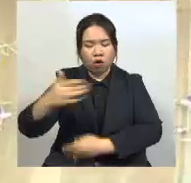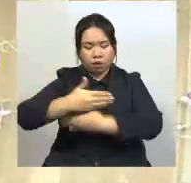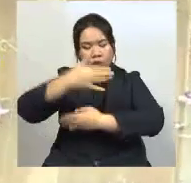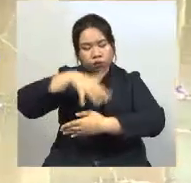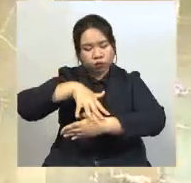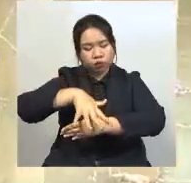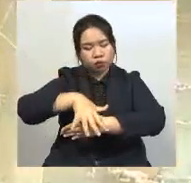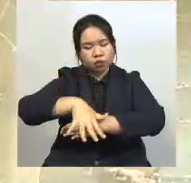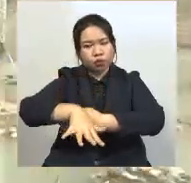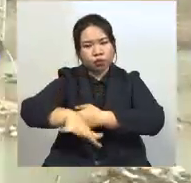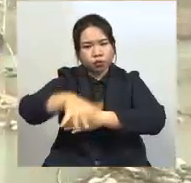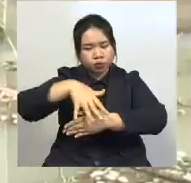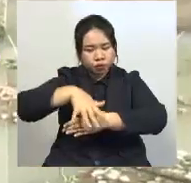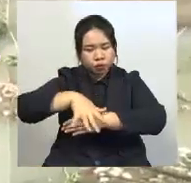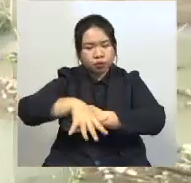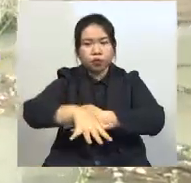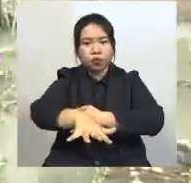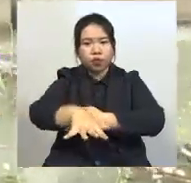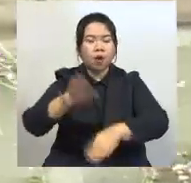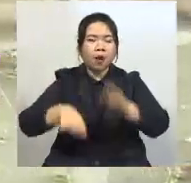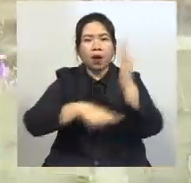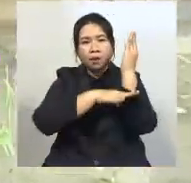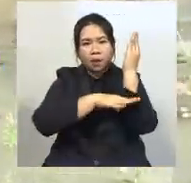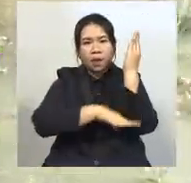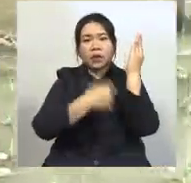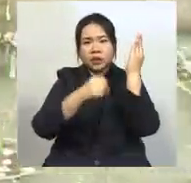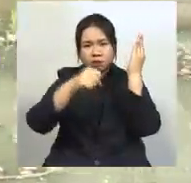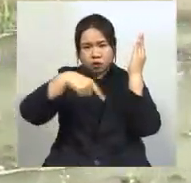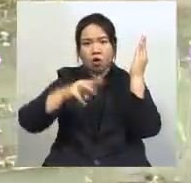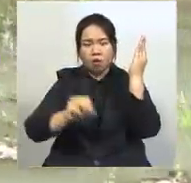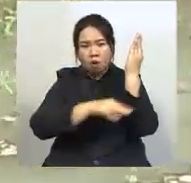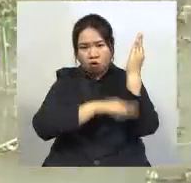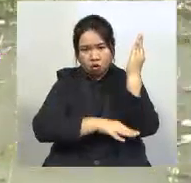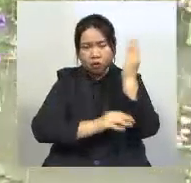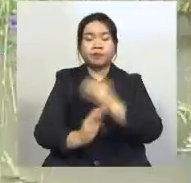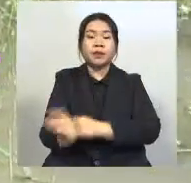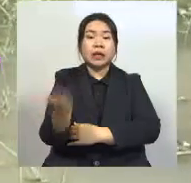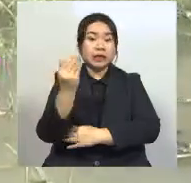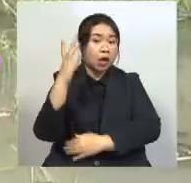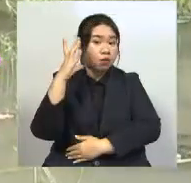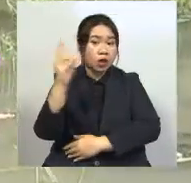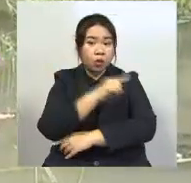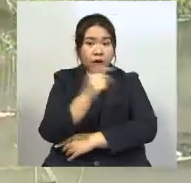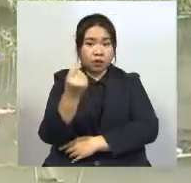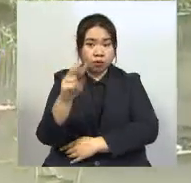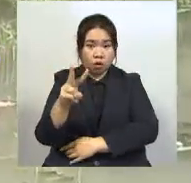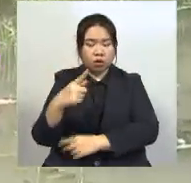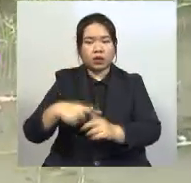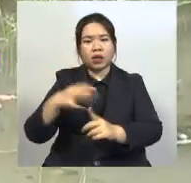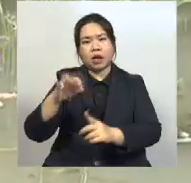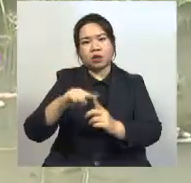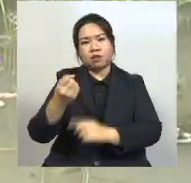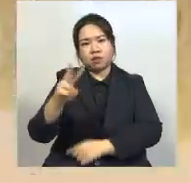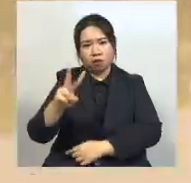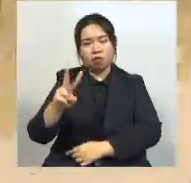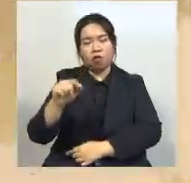ให้ระดับน้ำลดลงนะคะโดยเฉลี่ย10เซนติเมตรโดยช่วงเช้าของวันพรุ่งนี้วันที่12กันยายน